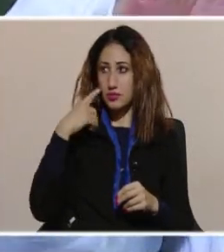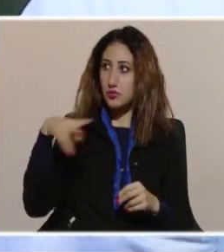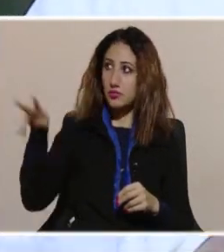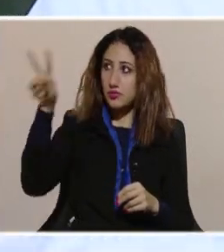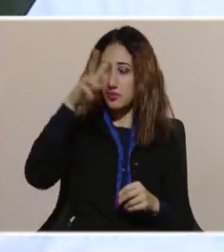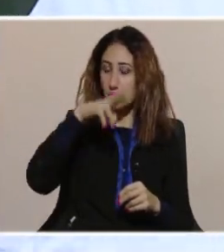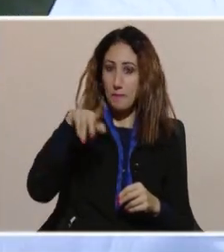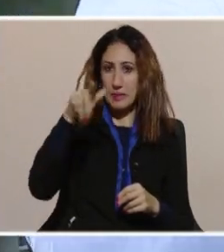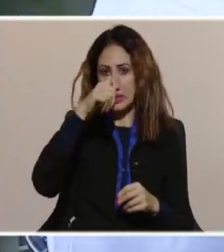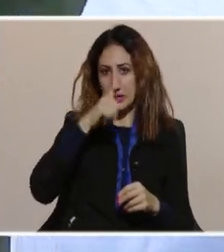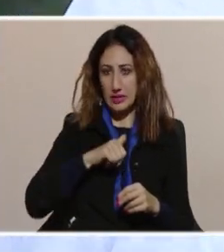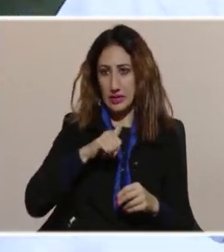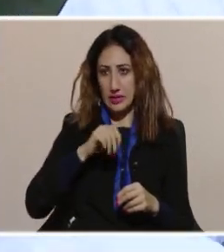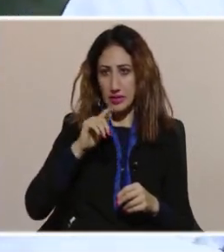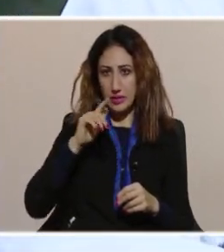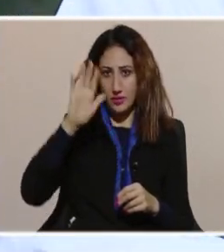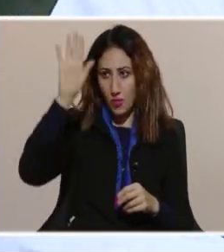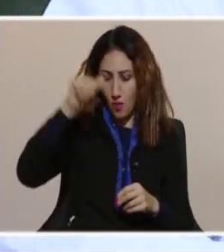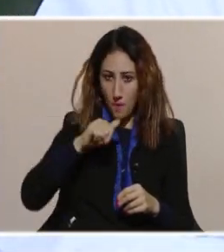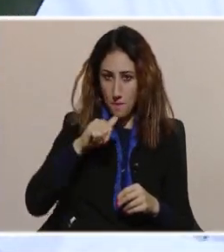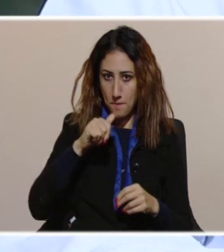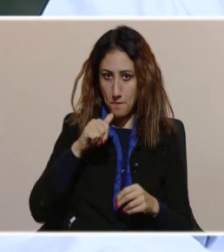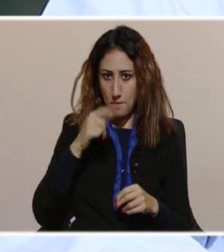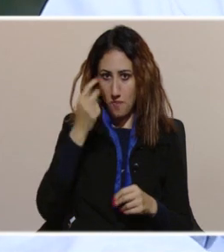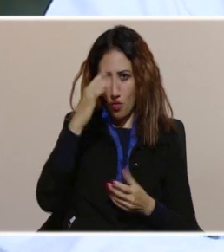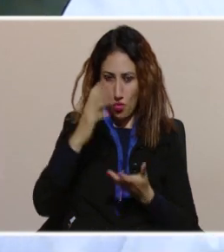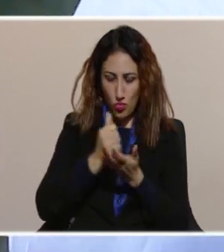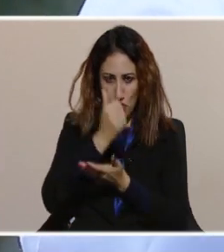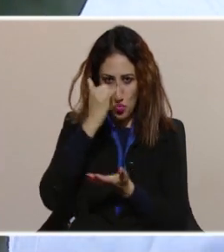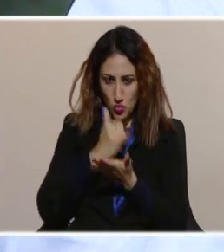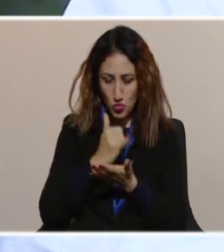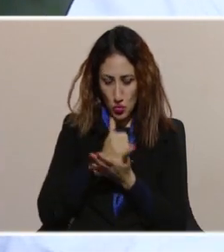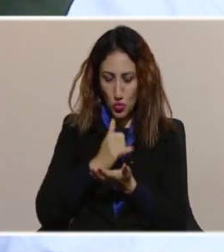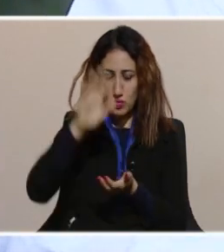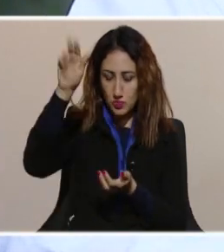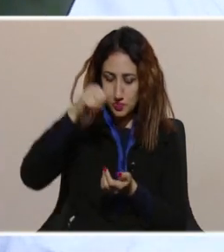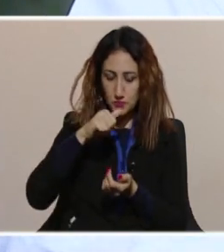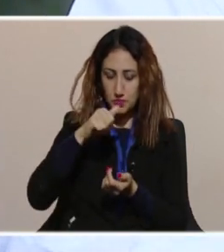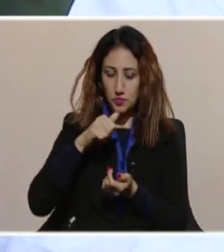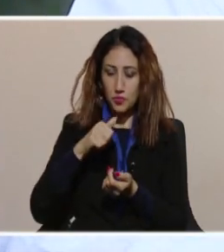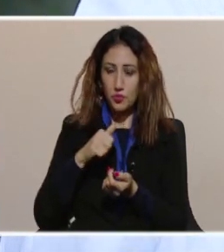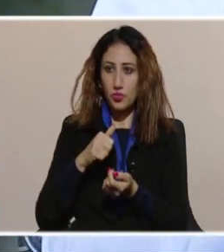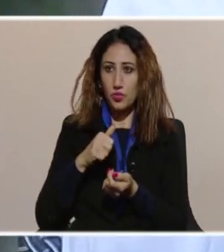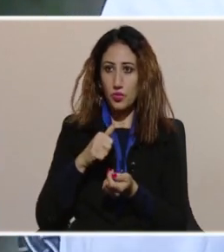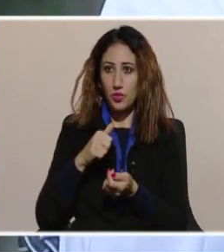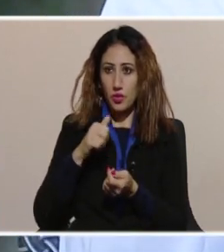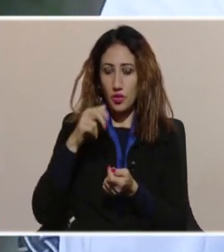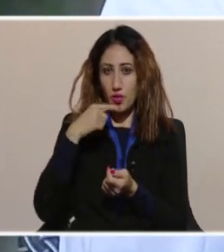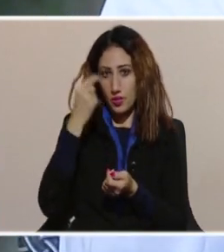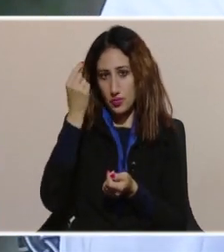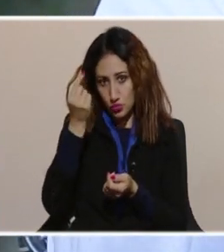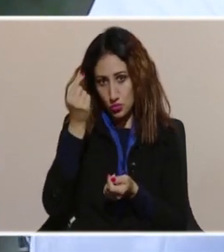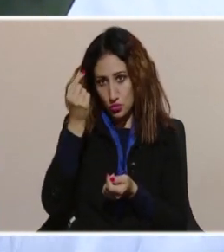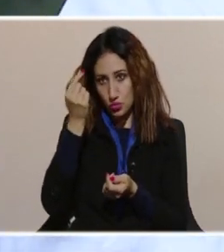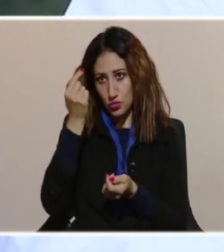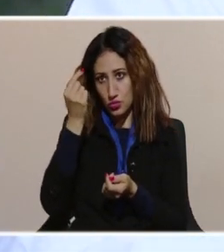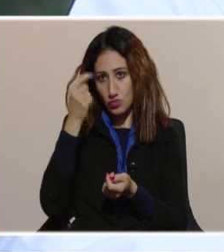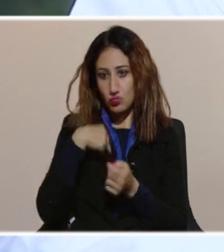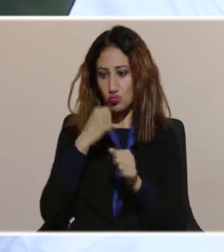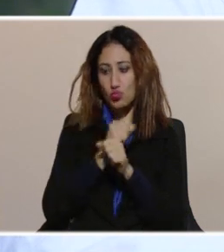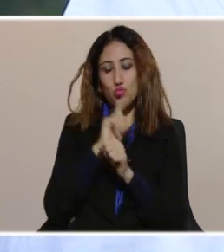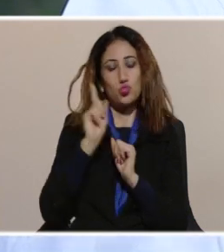زعلت، ندهت احمد السبكي ربنا يبارك له يا رب في صحته، قلت له يا حاج انا مش